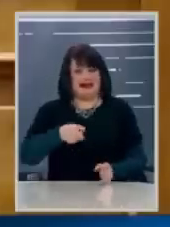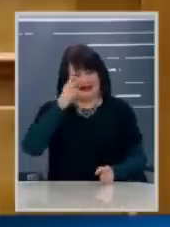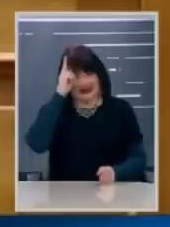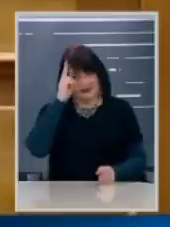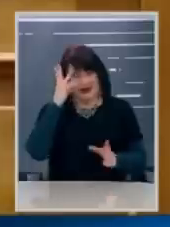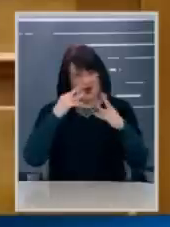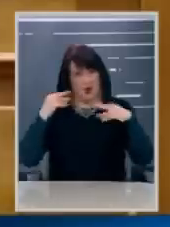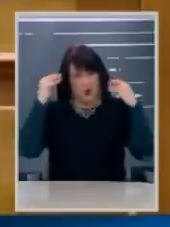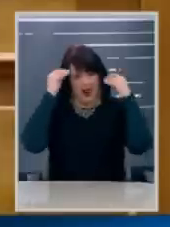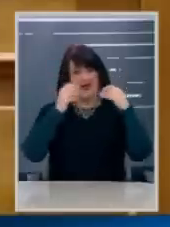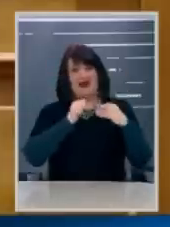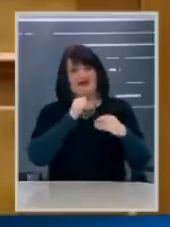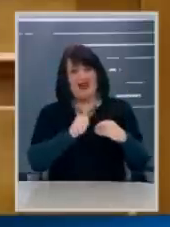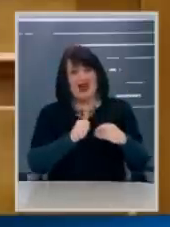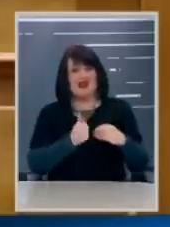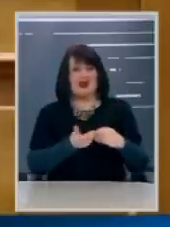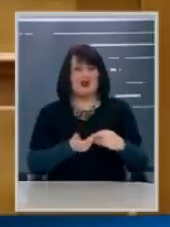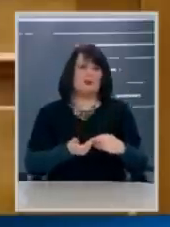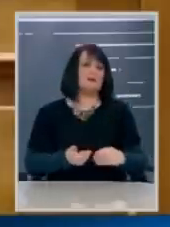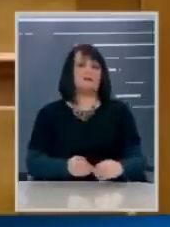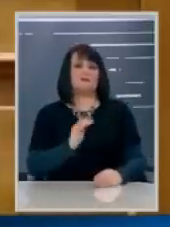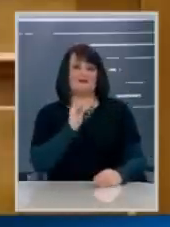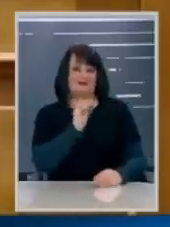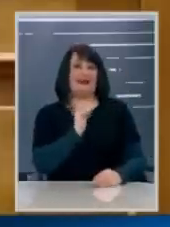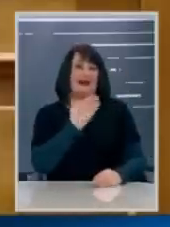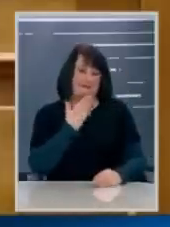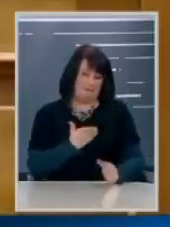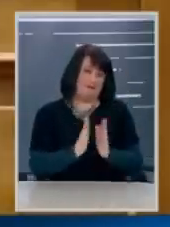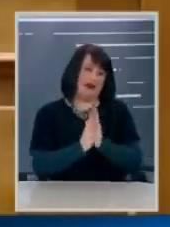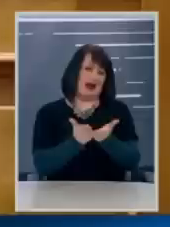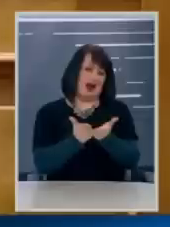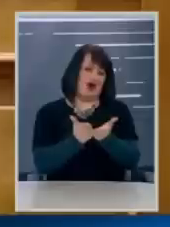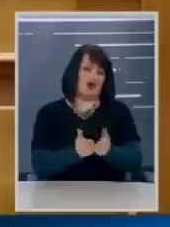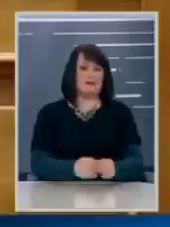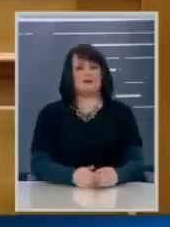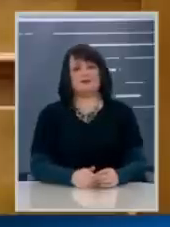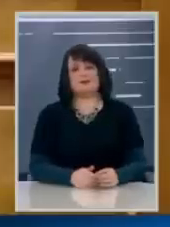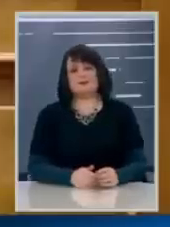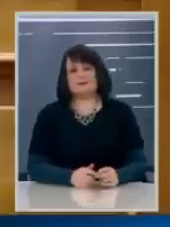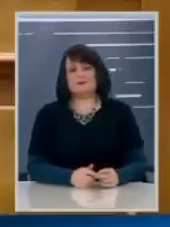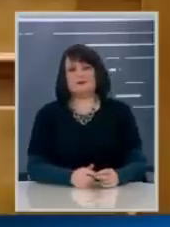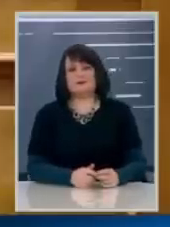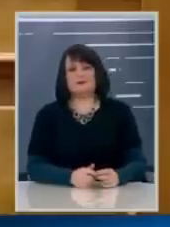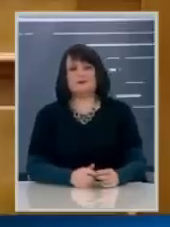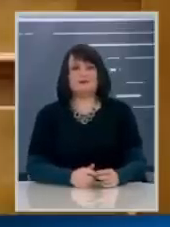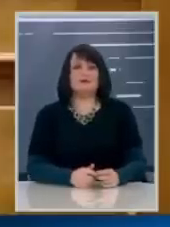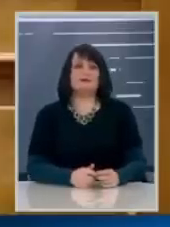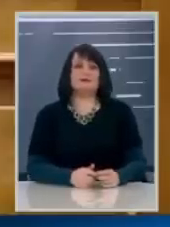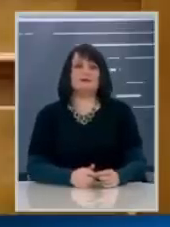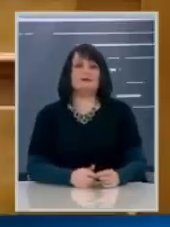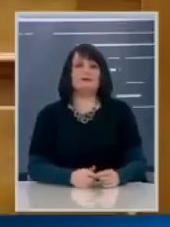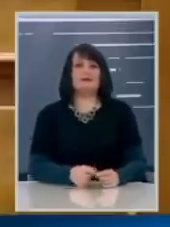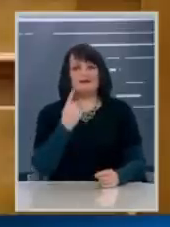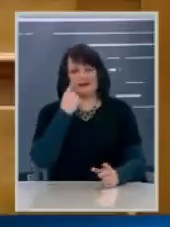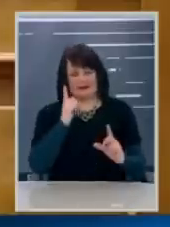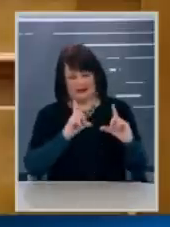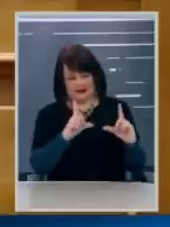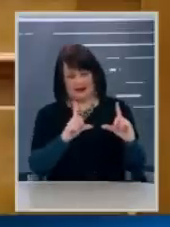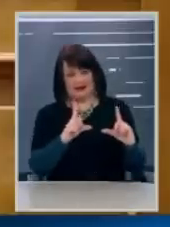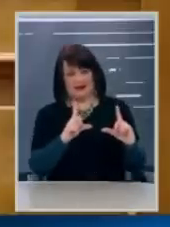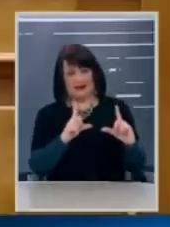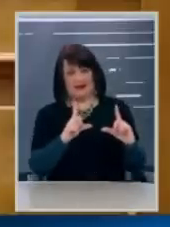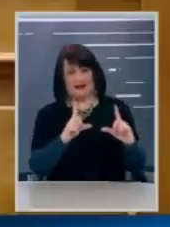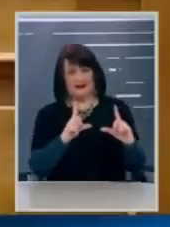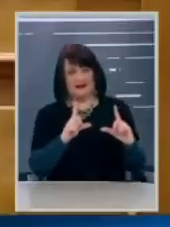της Ολλανδίας, της Βελγίου. Παρακαλώ, αν μας πάρουν τη δική μας περιουσία. Αυτό το να δημιουργούμε μια εικόνα ότι ήρθαν